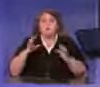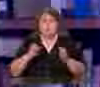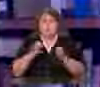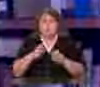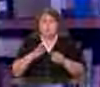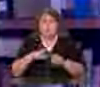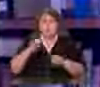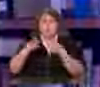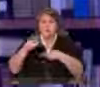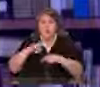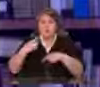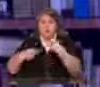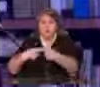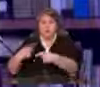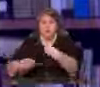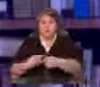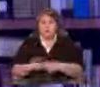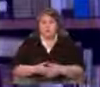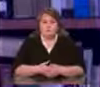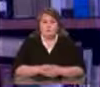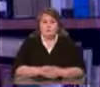ряду поколений.